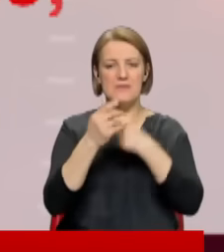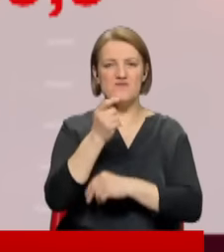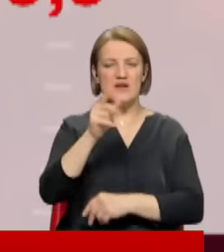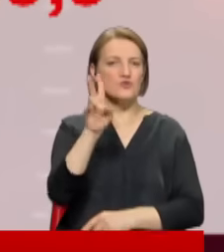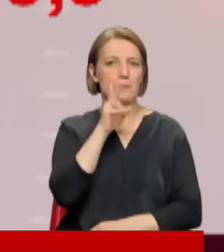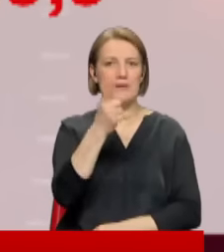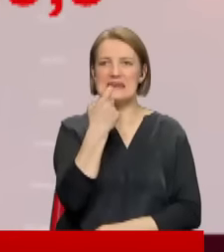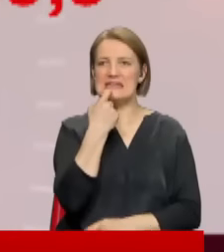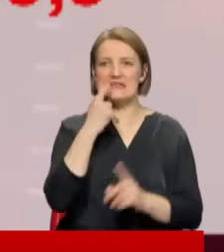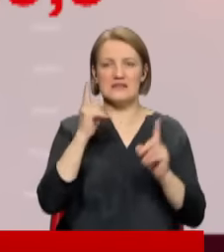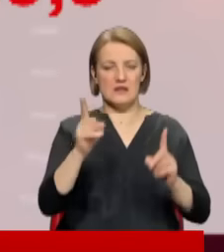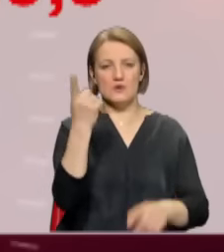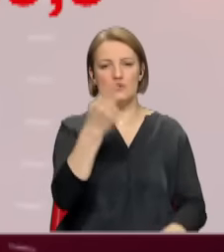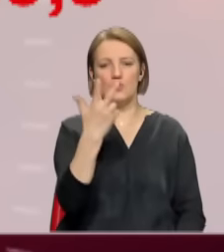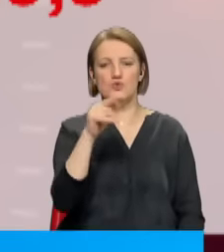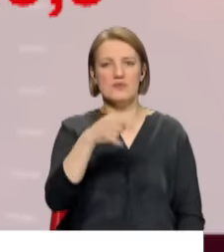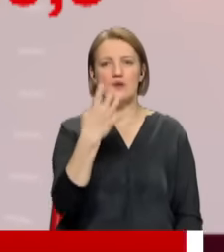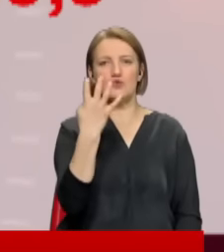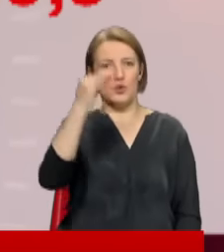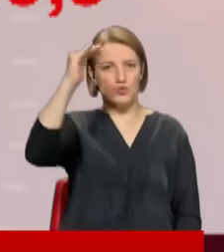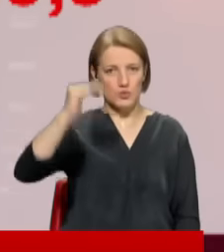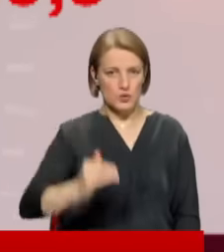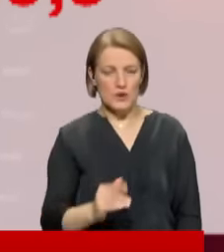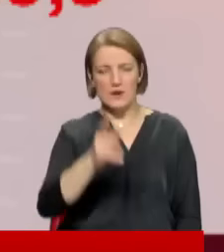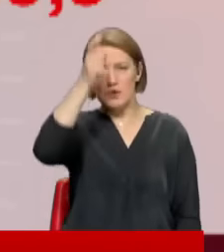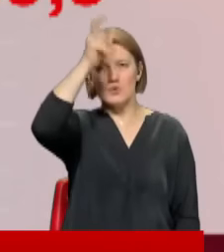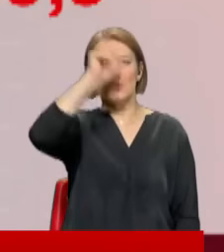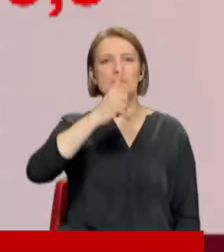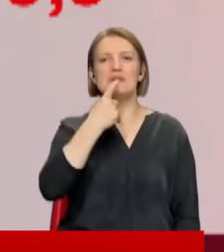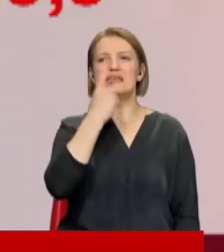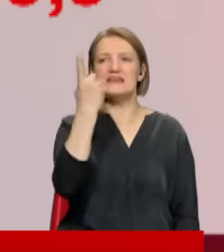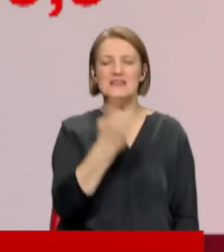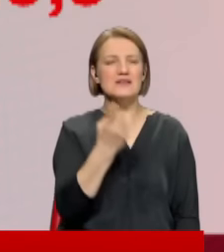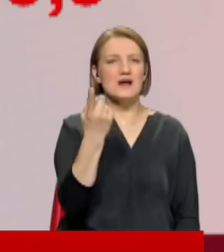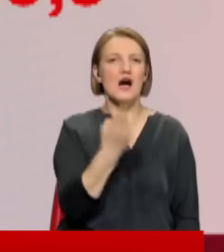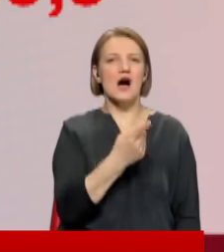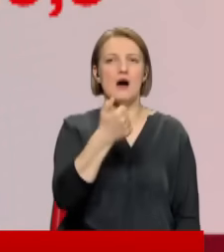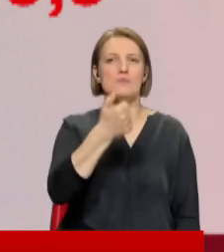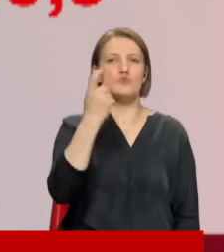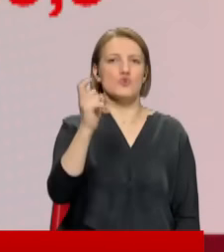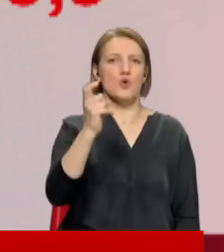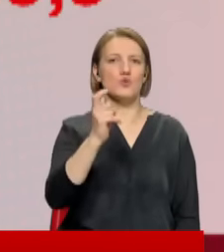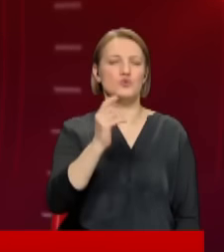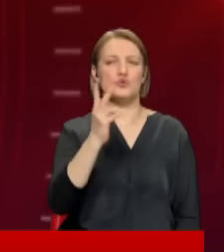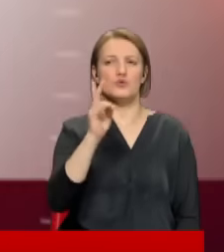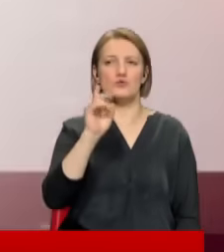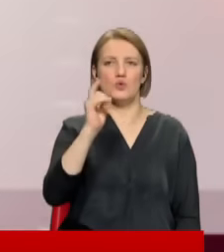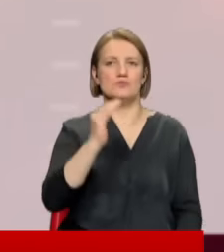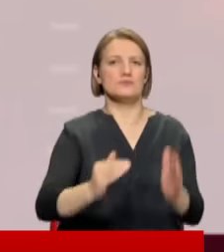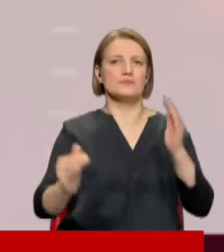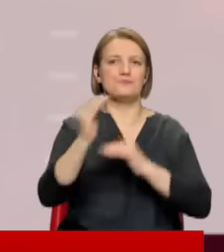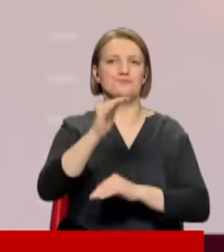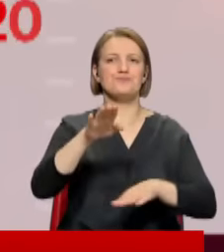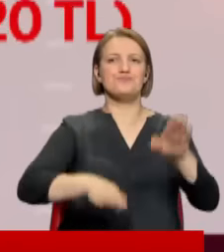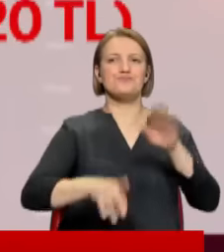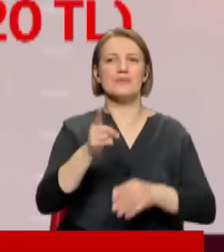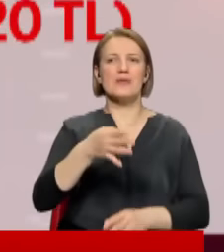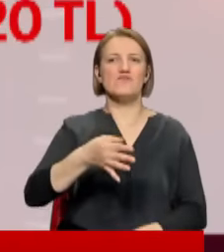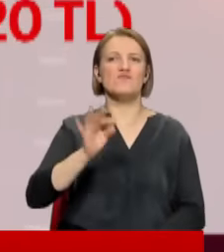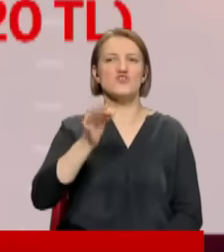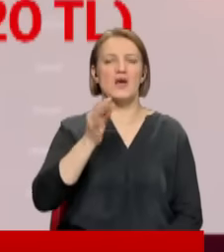son bir yılda %3,4 düşerken Türkiye'de yıllık %69,9 arttı. Ortalama bir